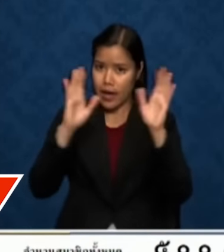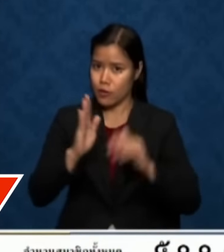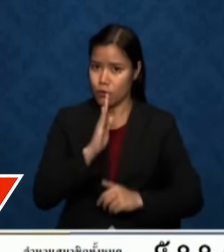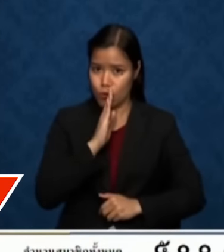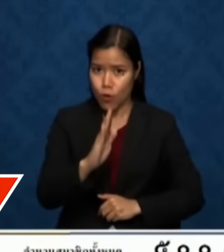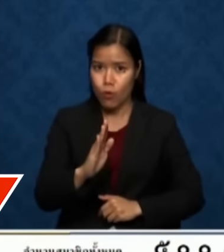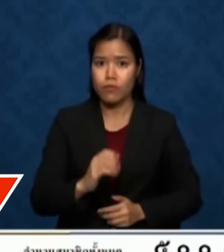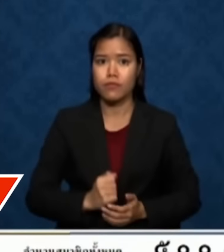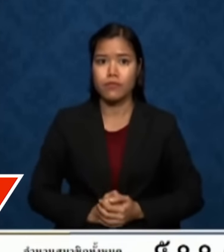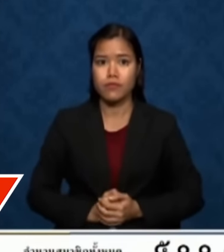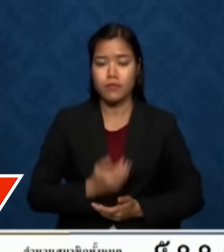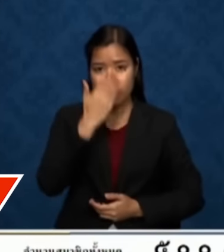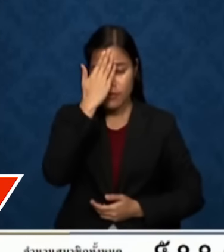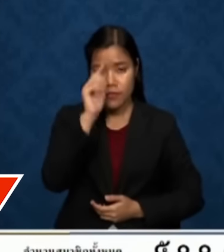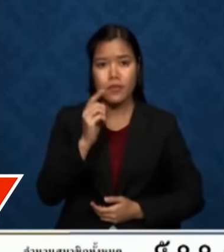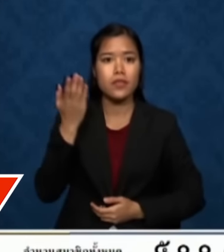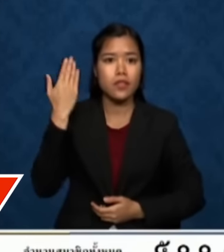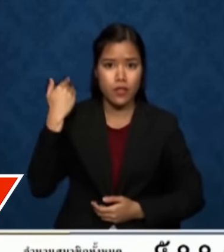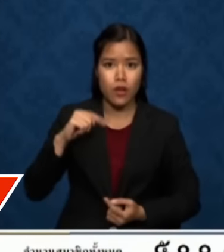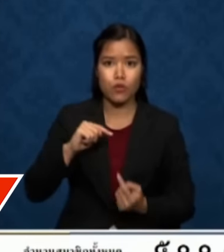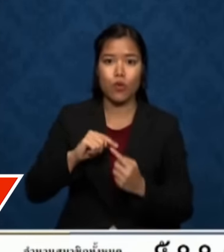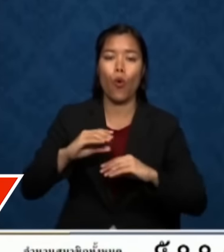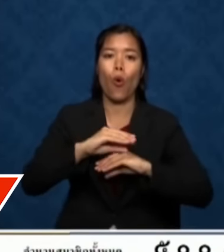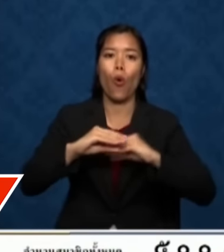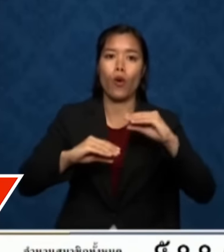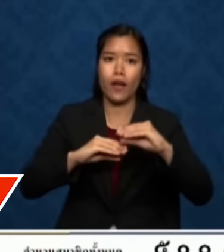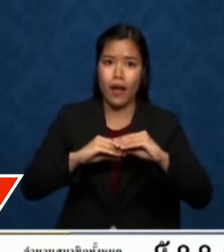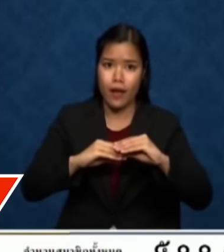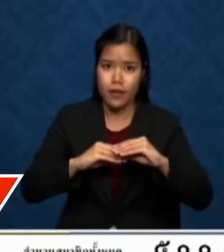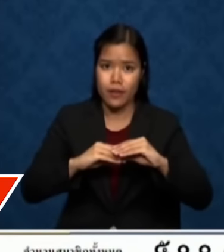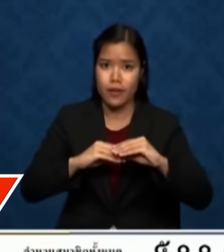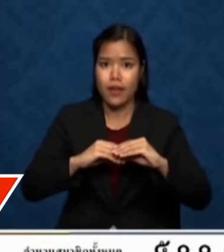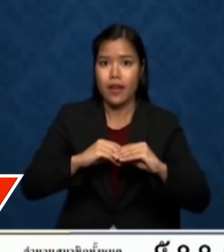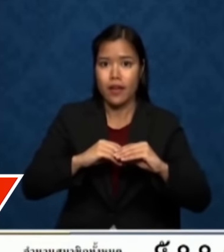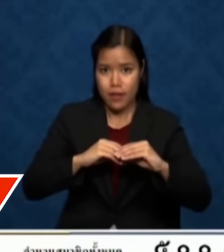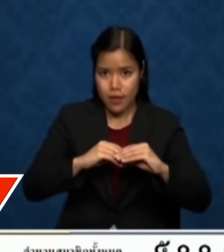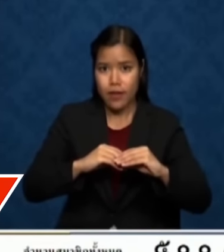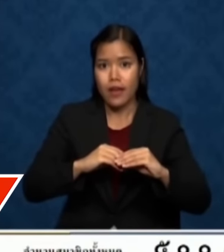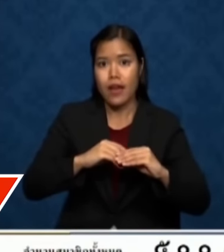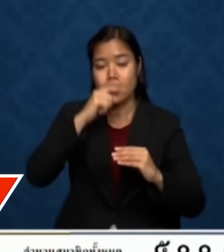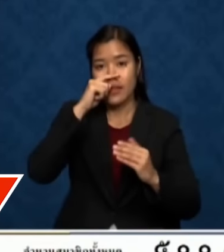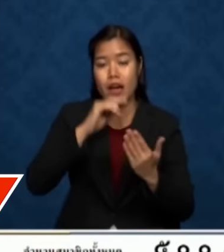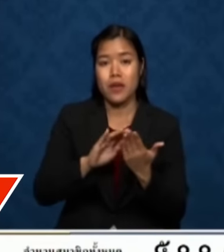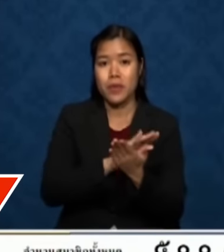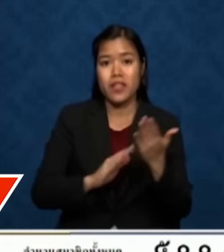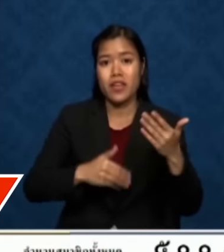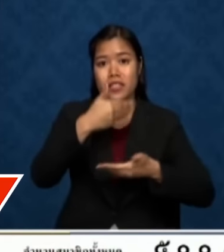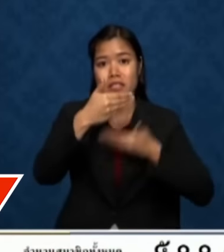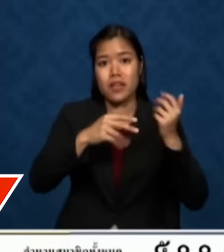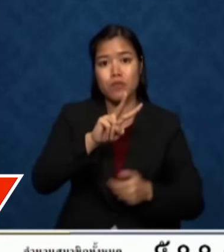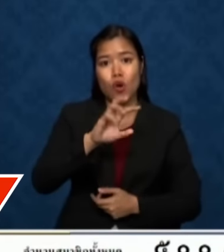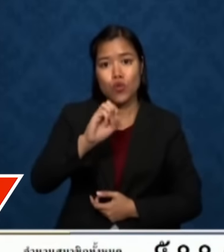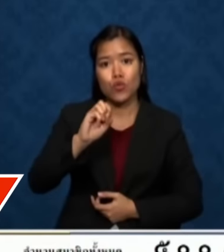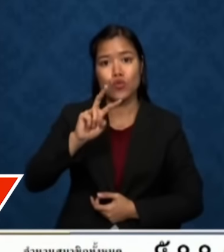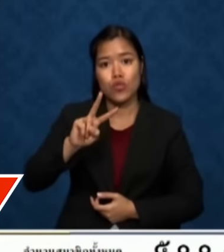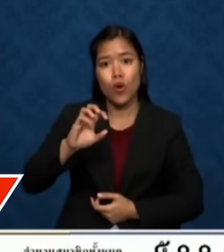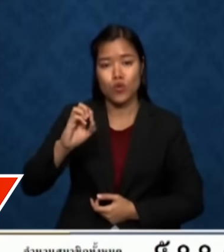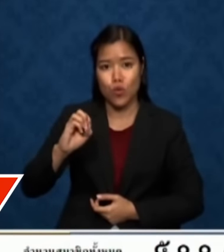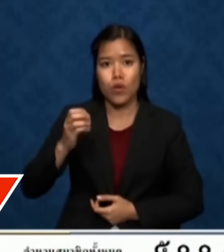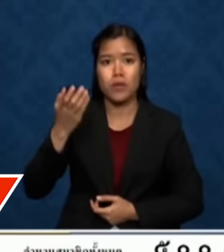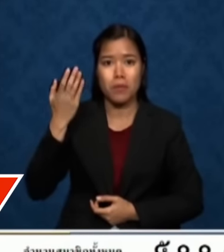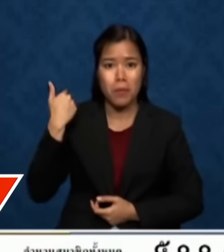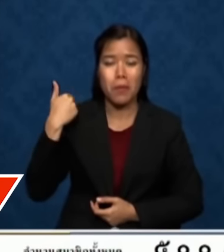เพราะในอดีตเราเคยมีบทเรียนกับโครงการรถโชว์ Thailand 2020ของรัฐบาลในอดีตมาแล้วค่ะมีการฟ้องร้องด